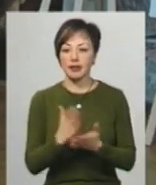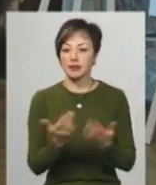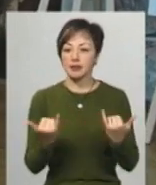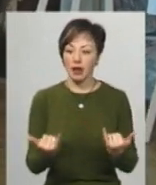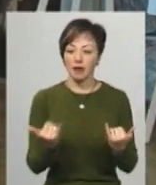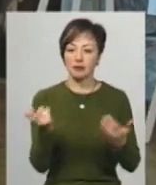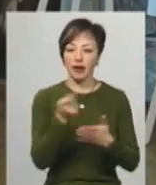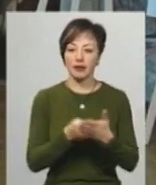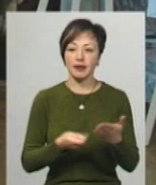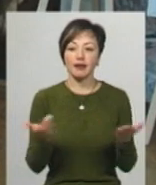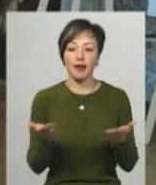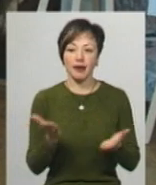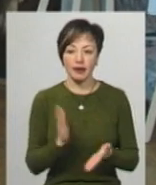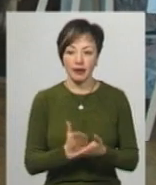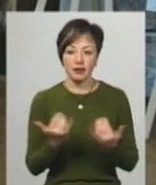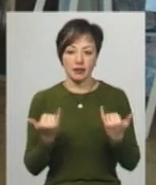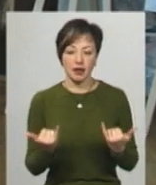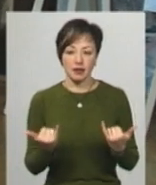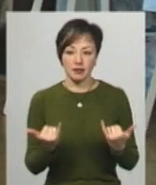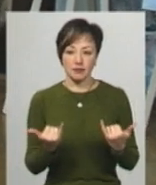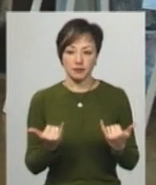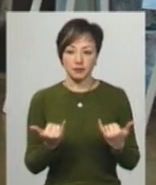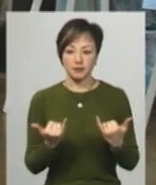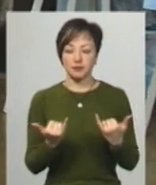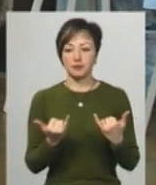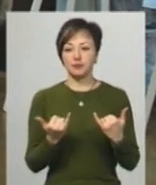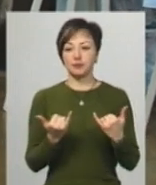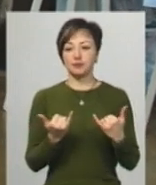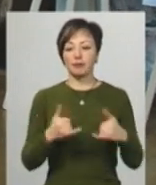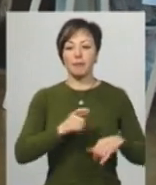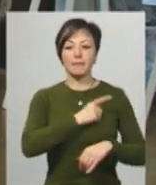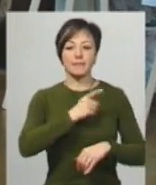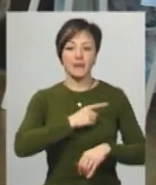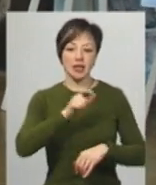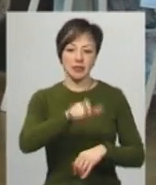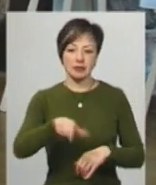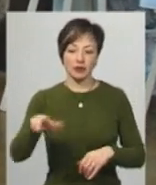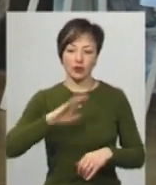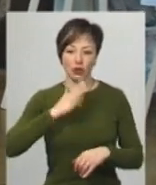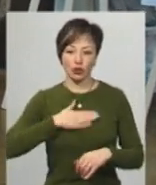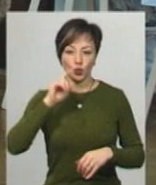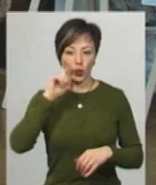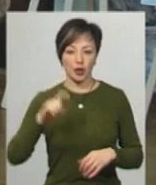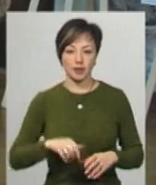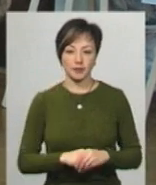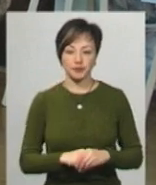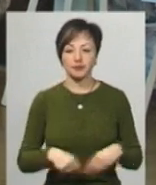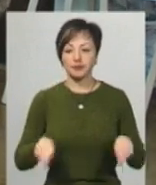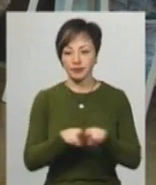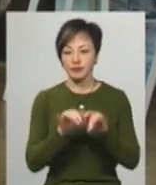зараз картини, які зараз є митці наші, українські. От